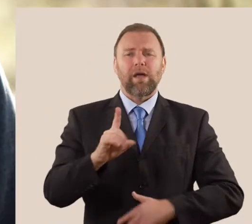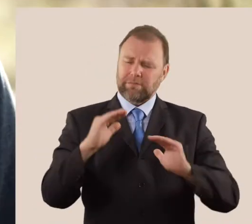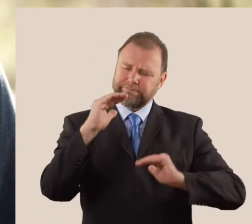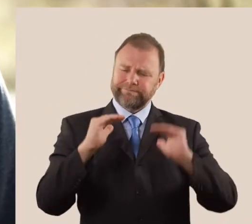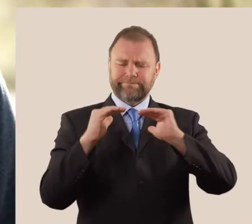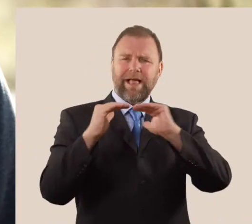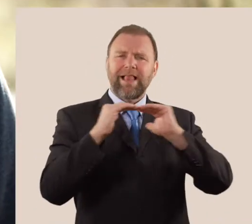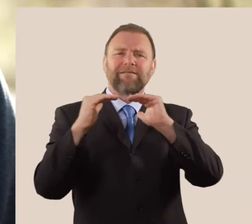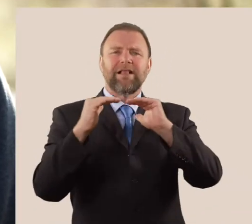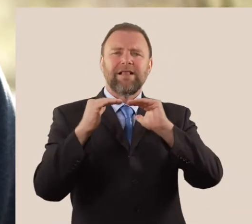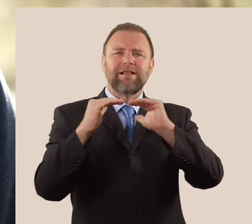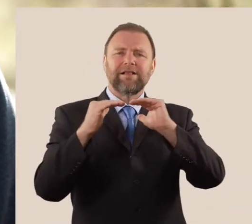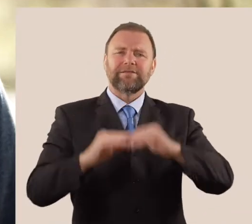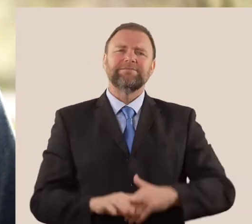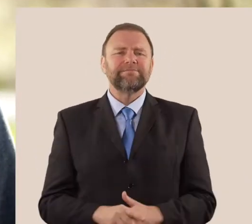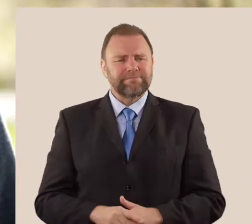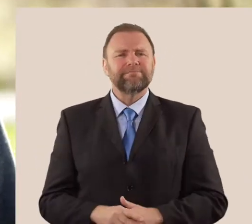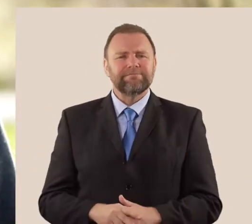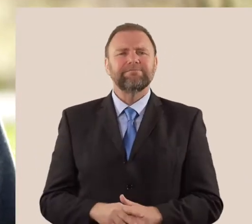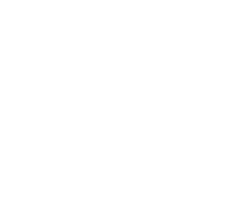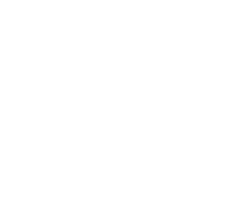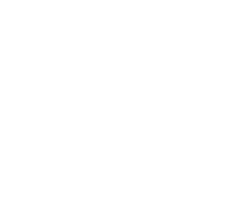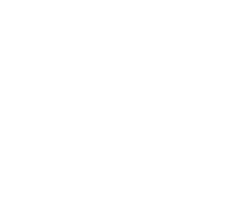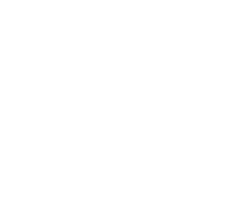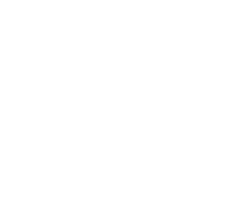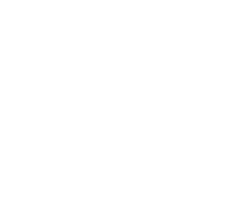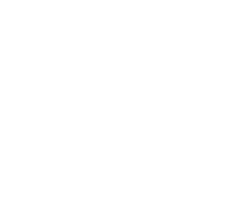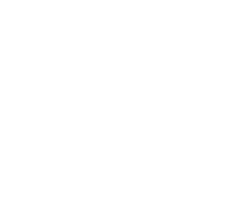Yr unig peth fi'n gofal am yw cael chwarae gwathdad.